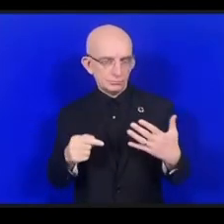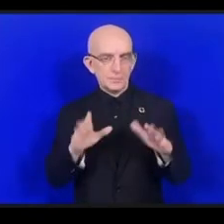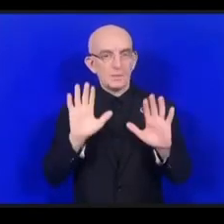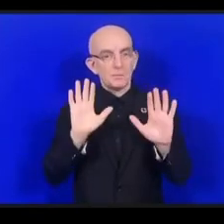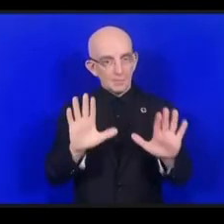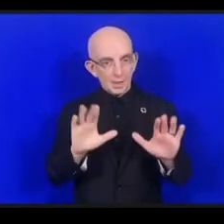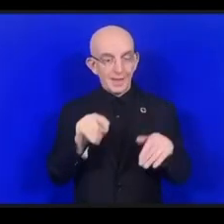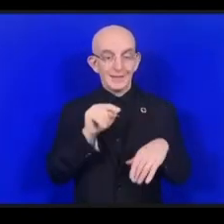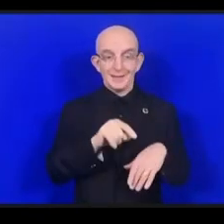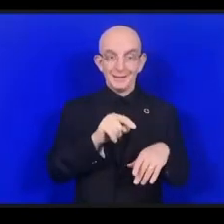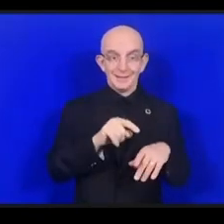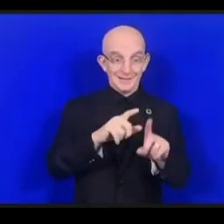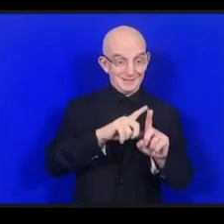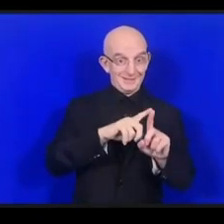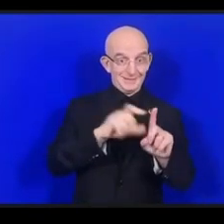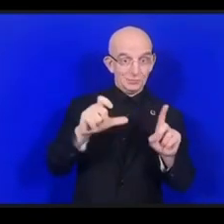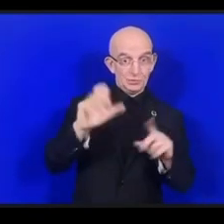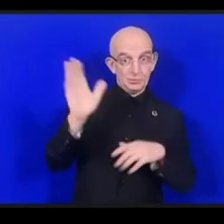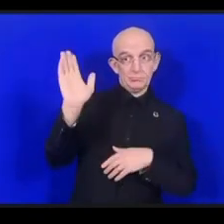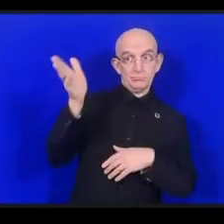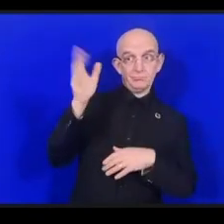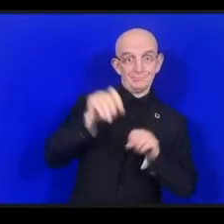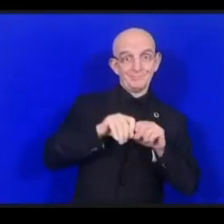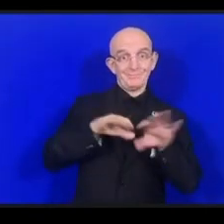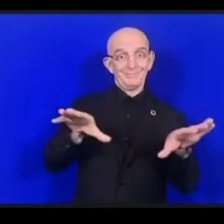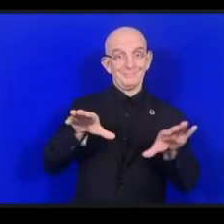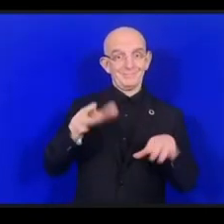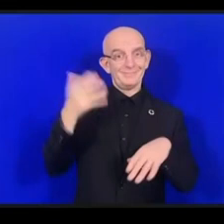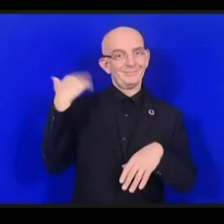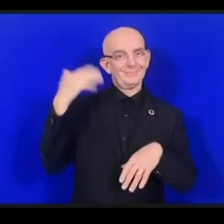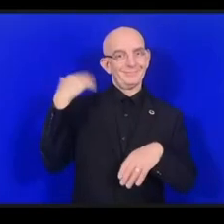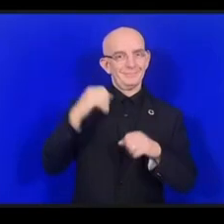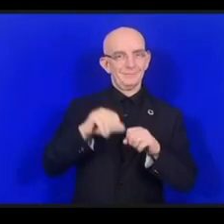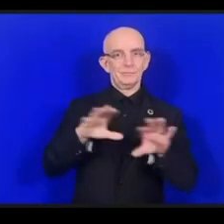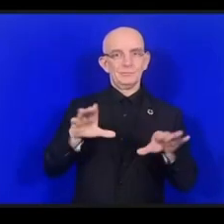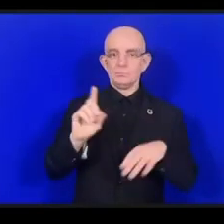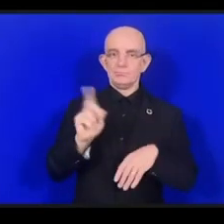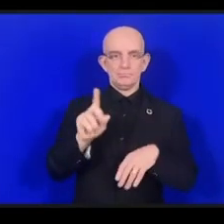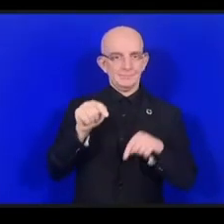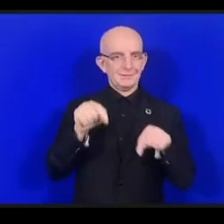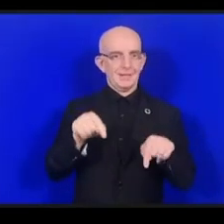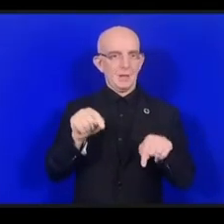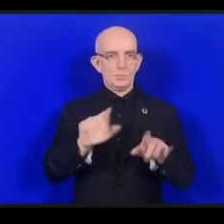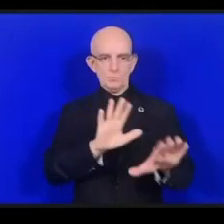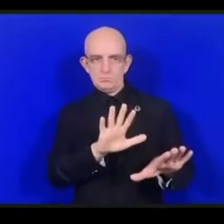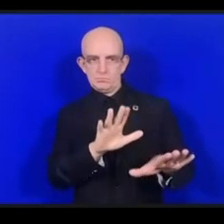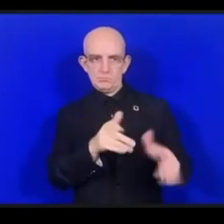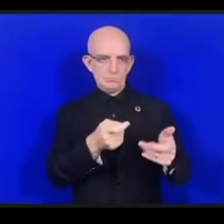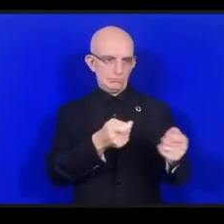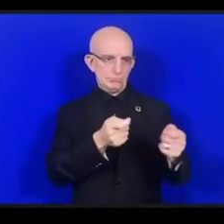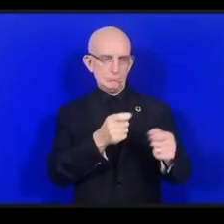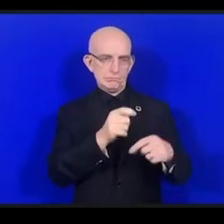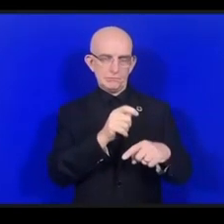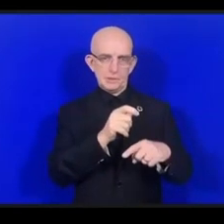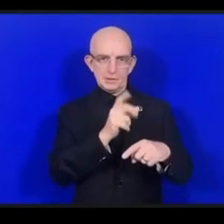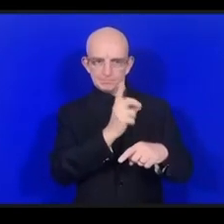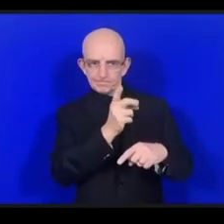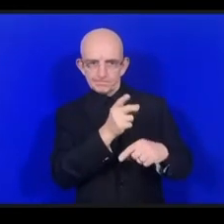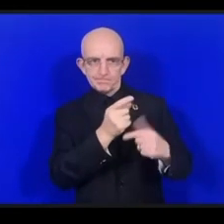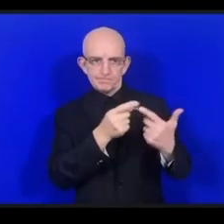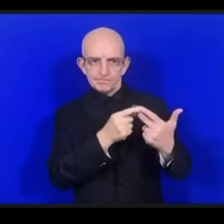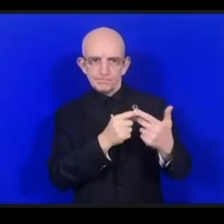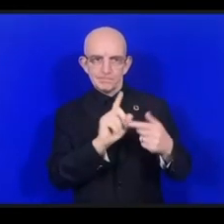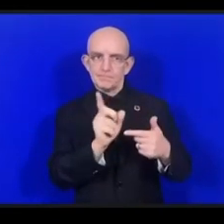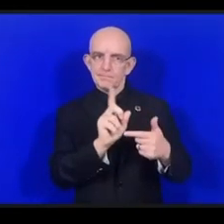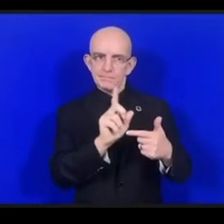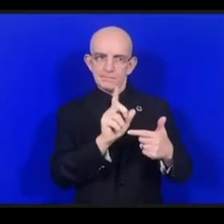但是 如果不能够让他们有效上网的话呢，他们